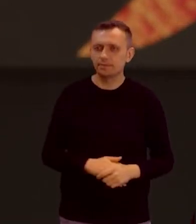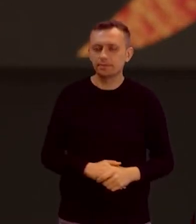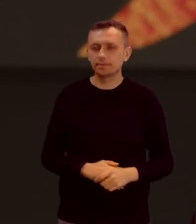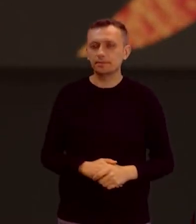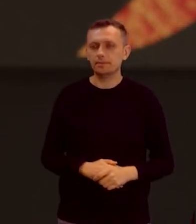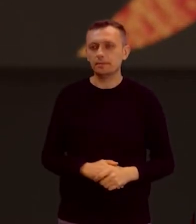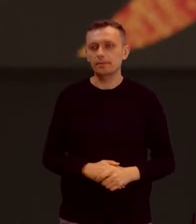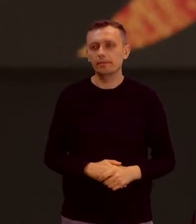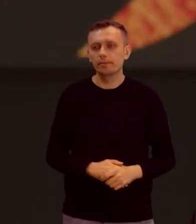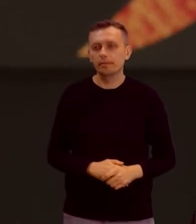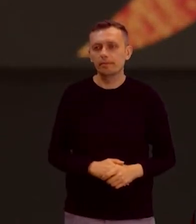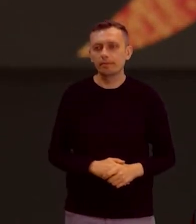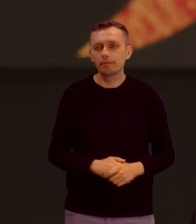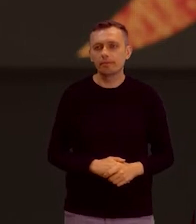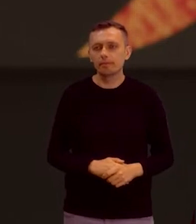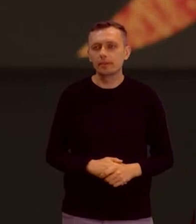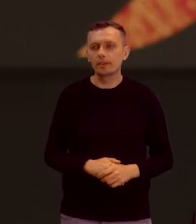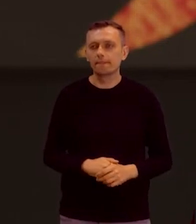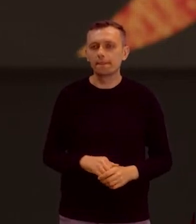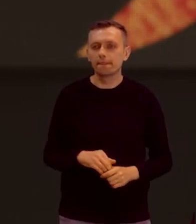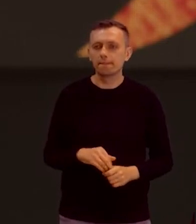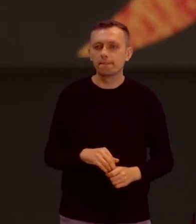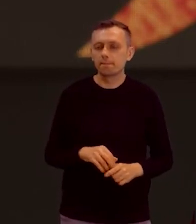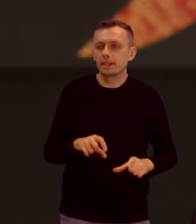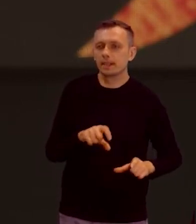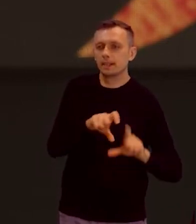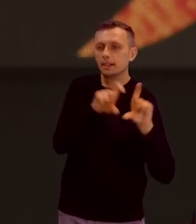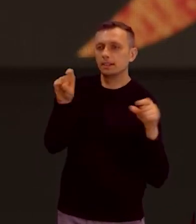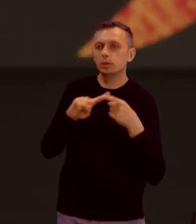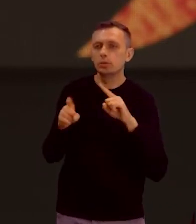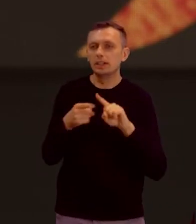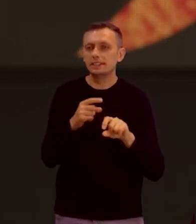tutaj, na tej scenie programu. Programu,